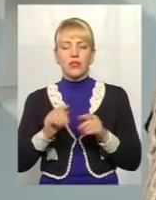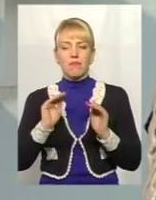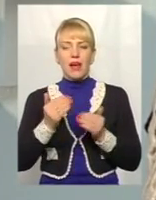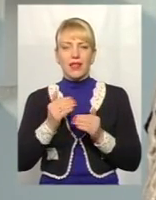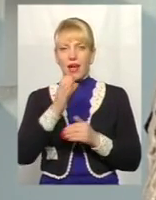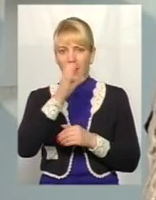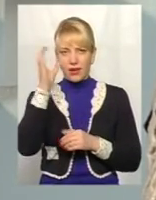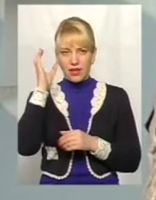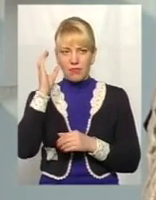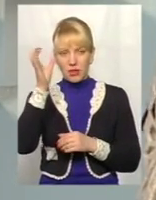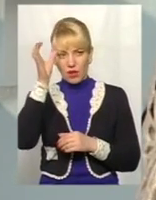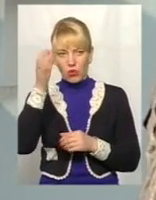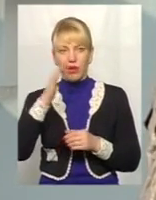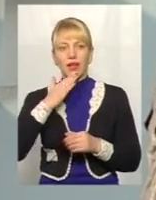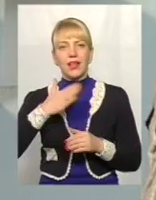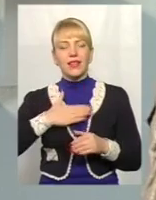що